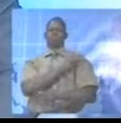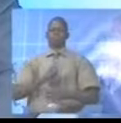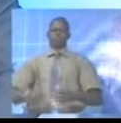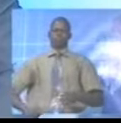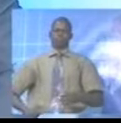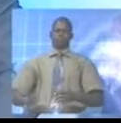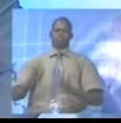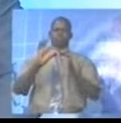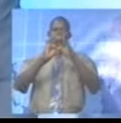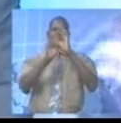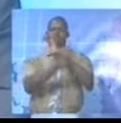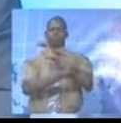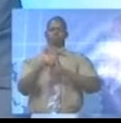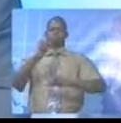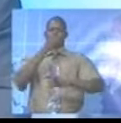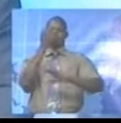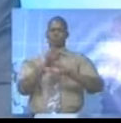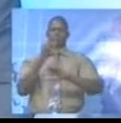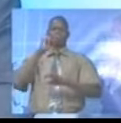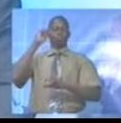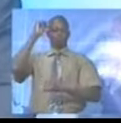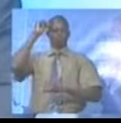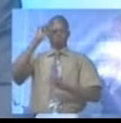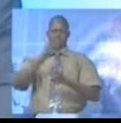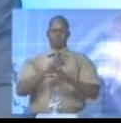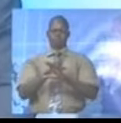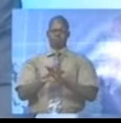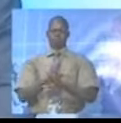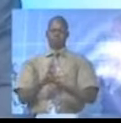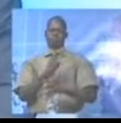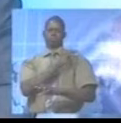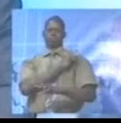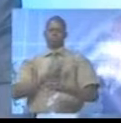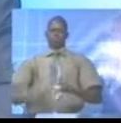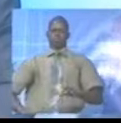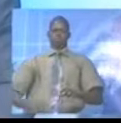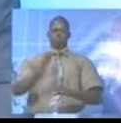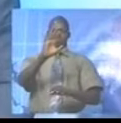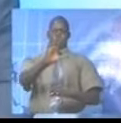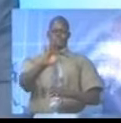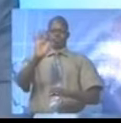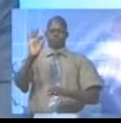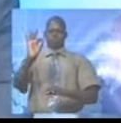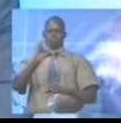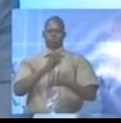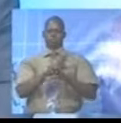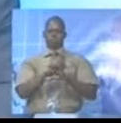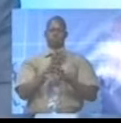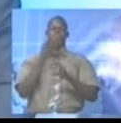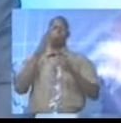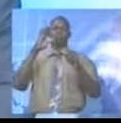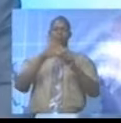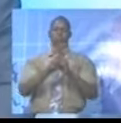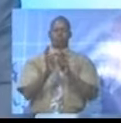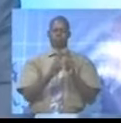été installé hier. Jean-Baptiste Compaoré, qui dirige un conseil municipal de 49 conseillers, a promis de travailler à unir les